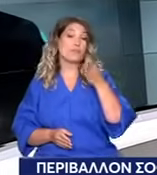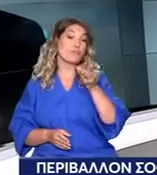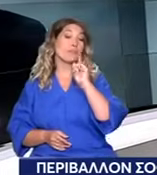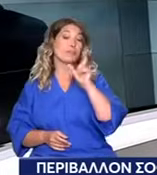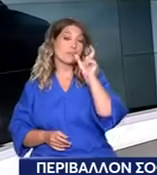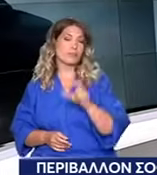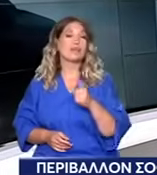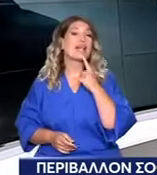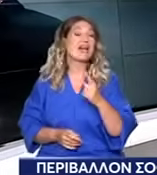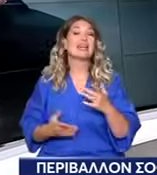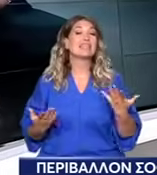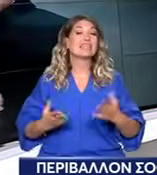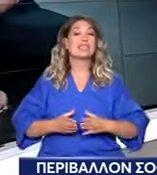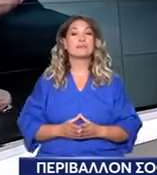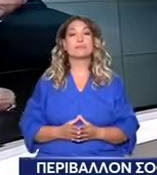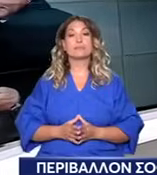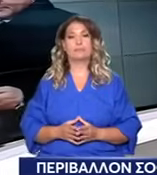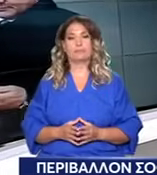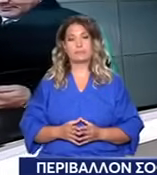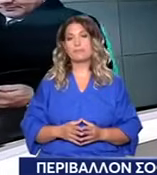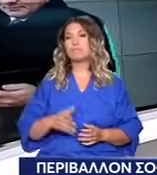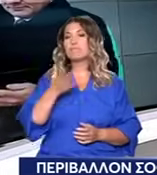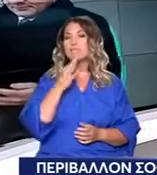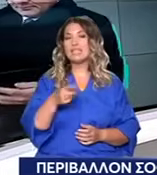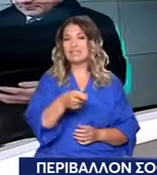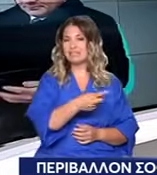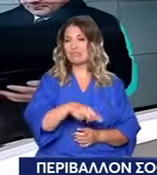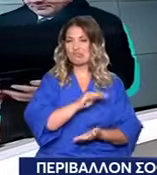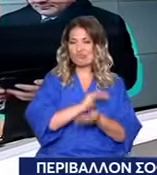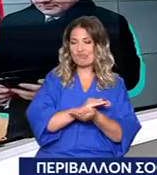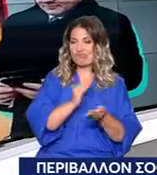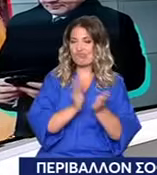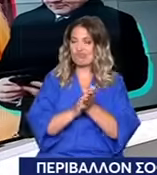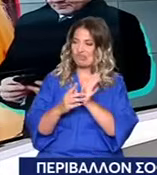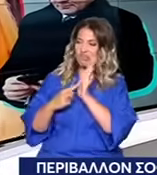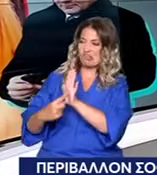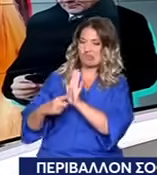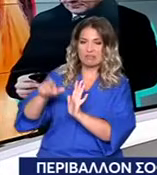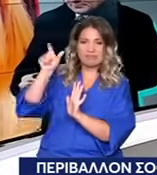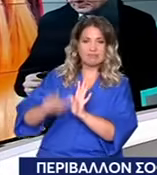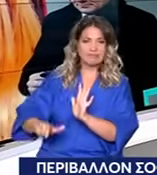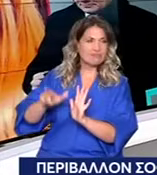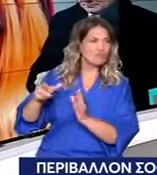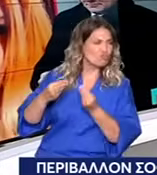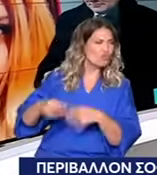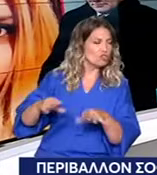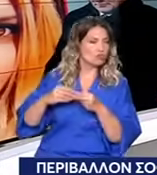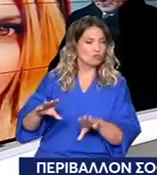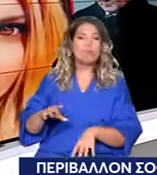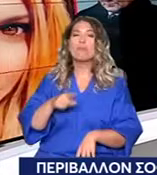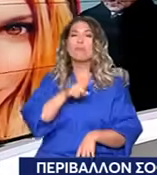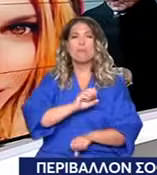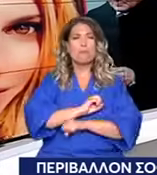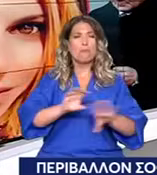να μιλάει για μια δολοφονία χαρακτήρα εις βάρος της. Όλο αυτό το διάστημα λέει ότι έχουν υποθεί πάρα πολλά πράγματα τα οποία δεν